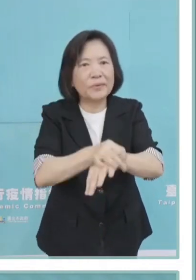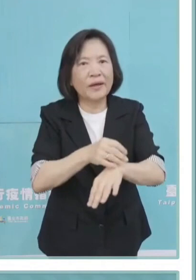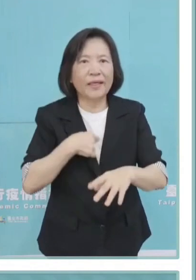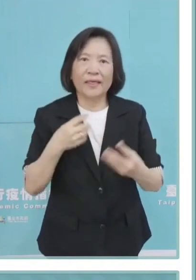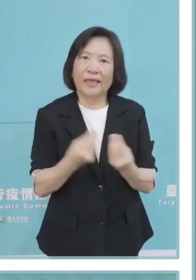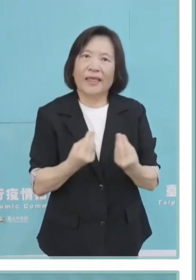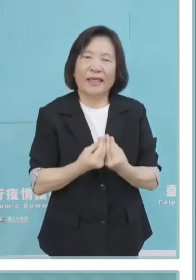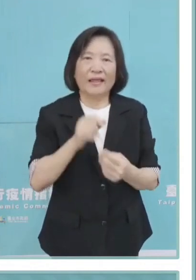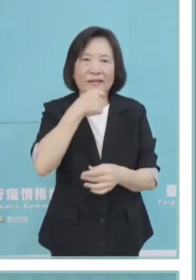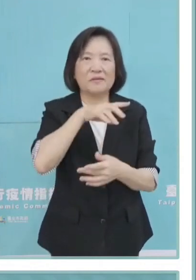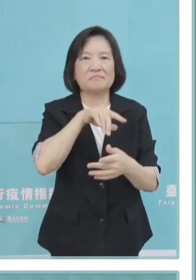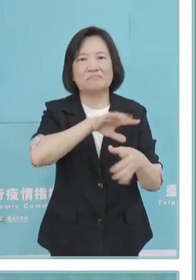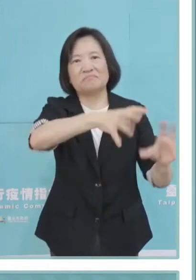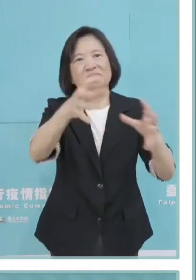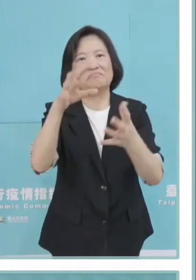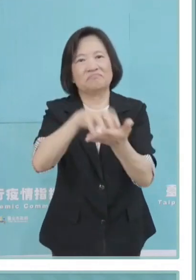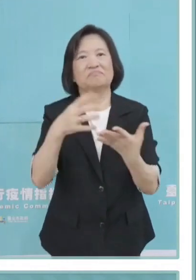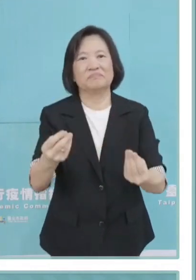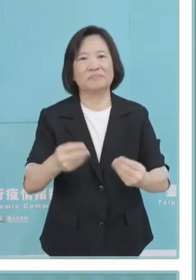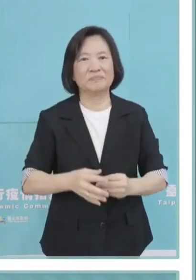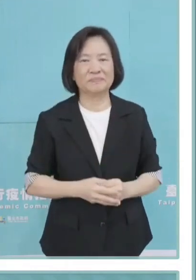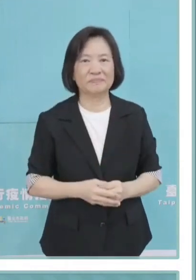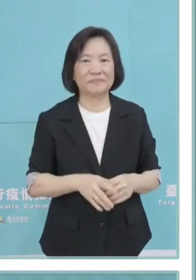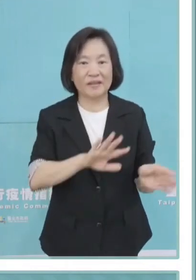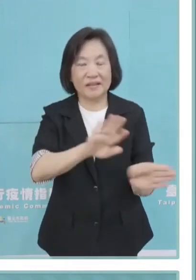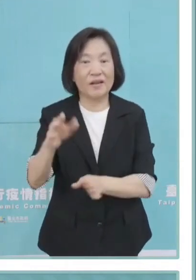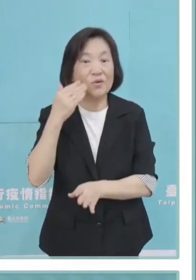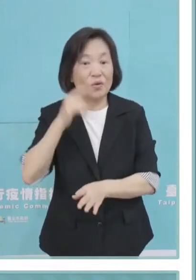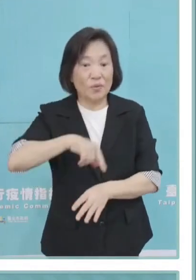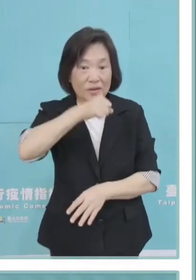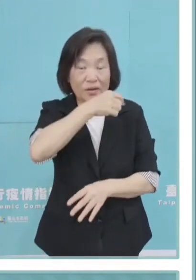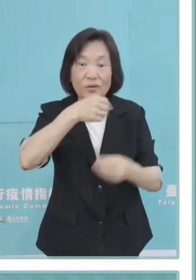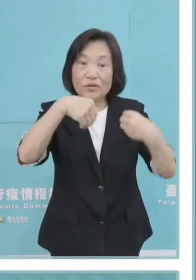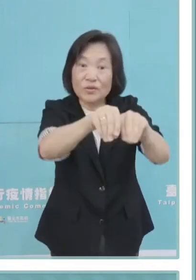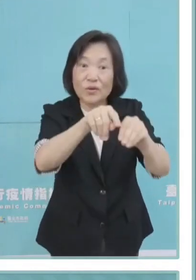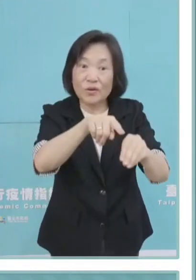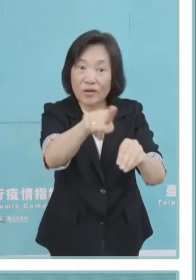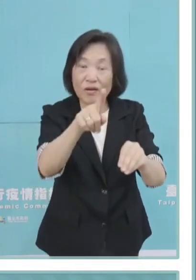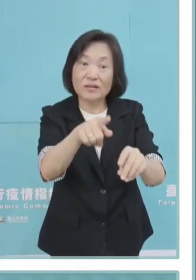们台湾如果要送给外国要用，那也很好啊，也没有说不好啊。